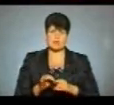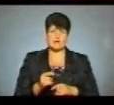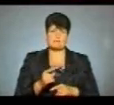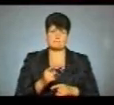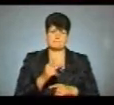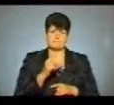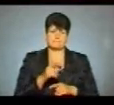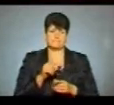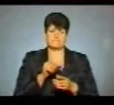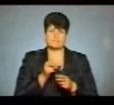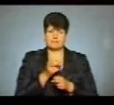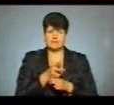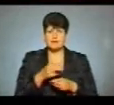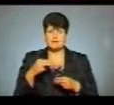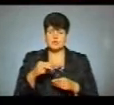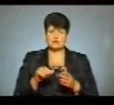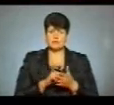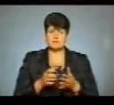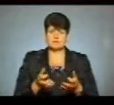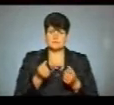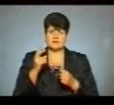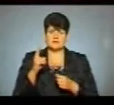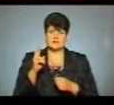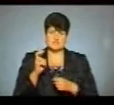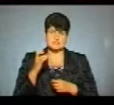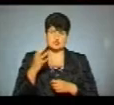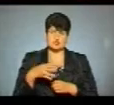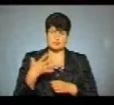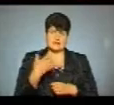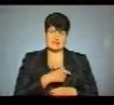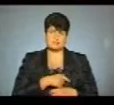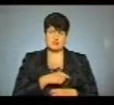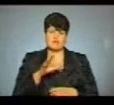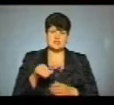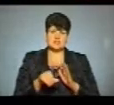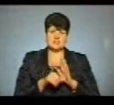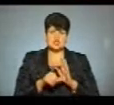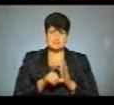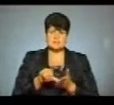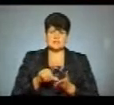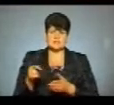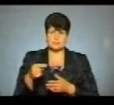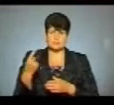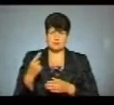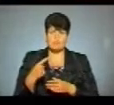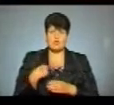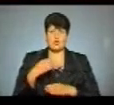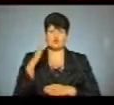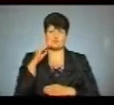Верховна Рада. Документ підтримали 245 народних депутатів. Усі шість представників від Тернопільщини проголосували